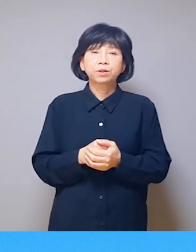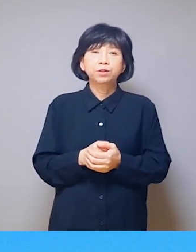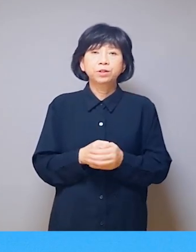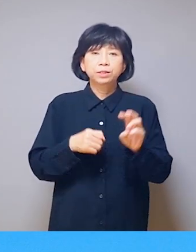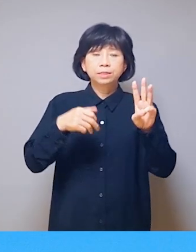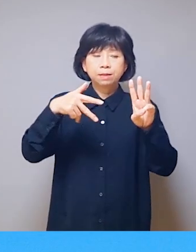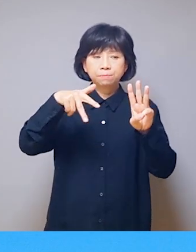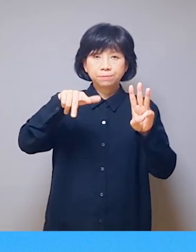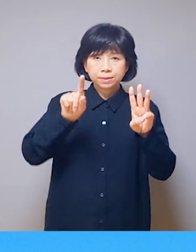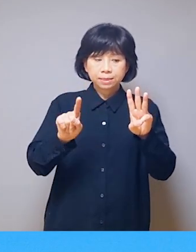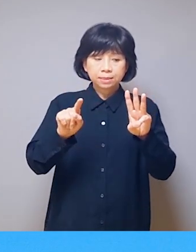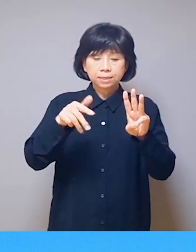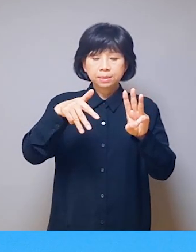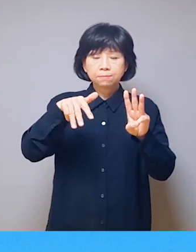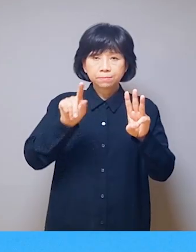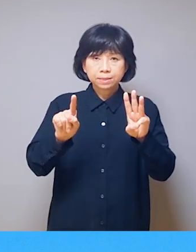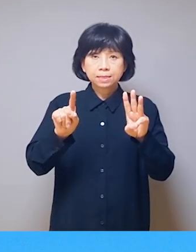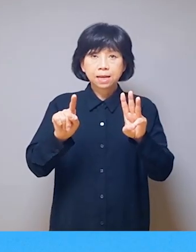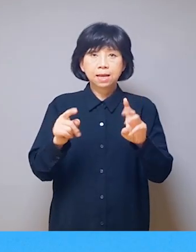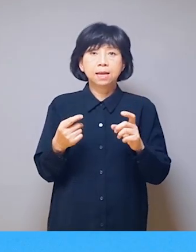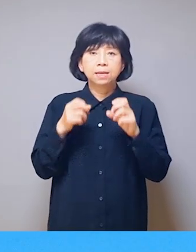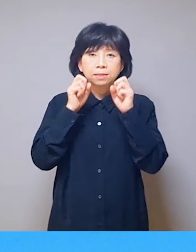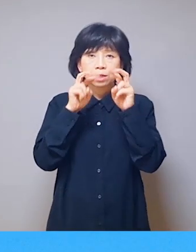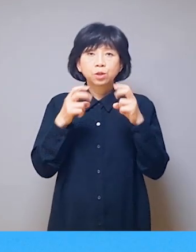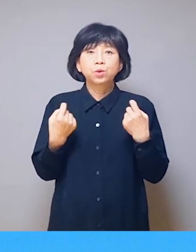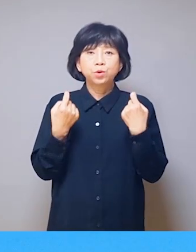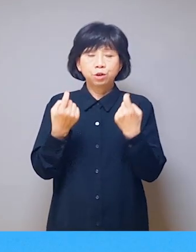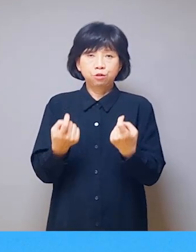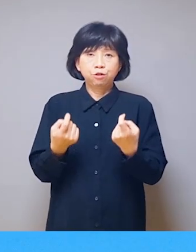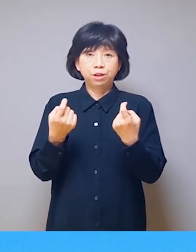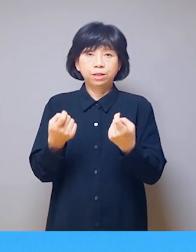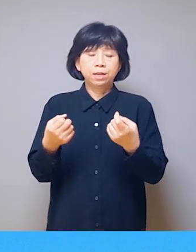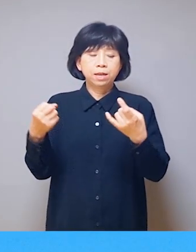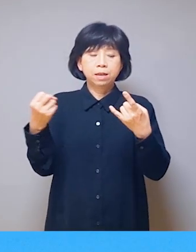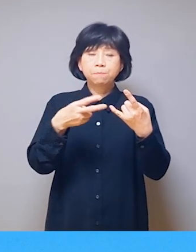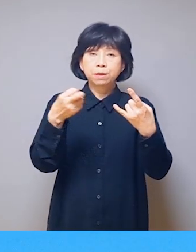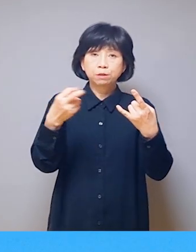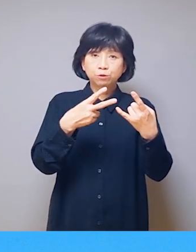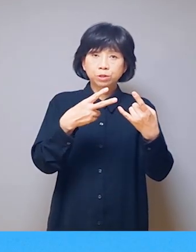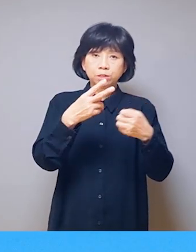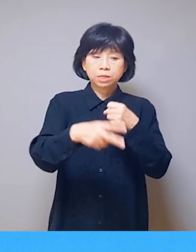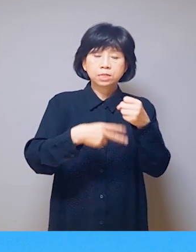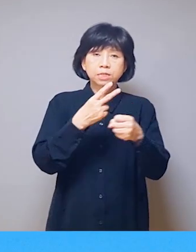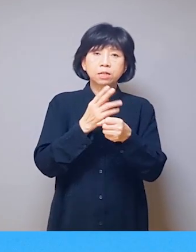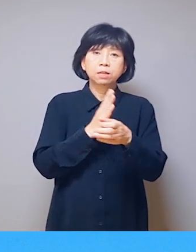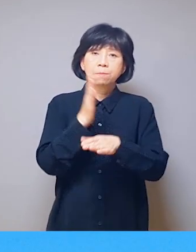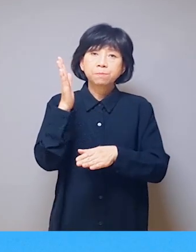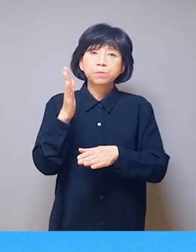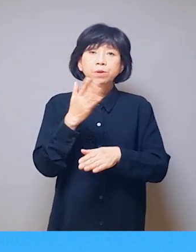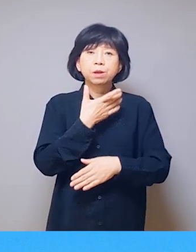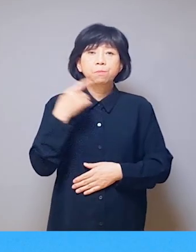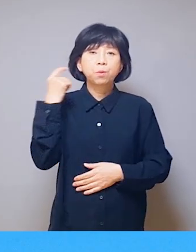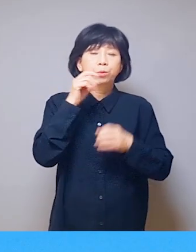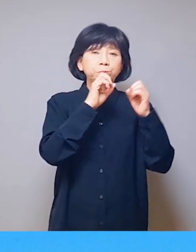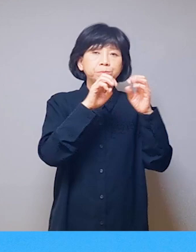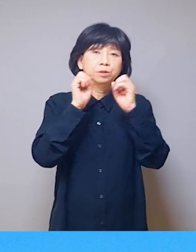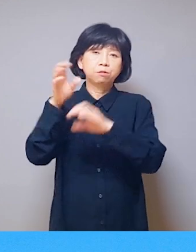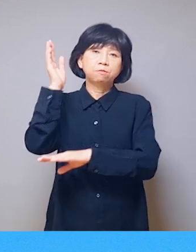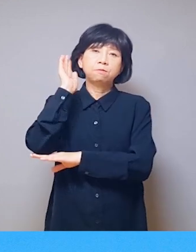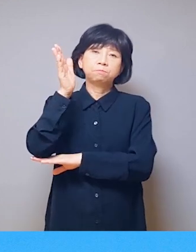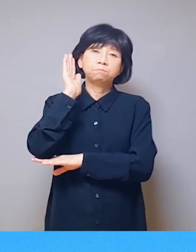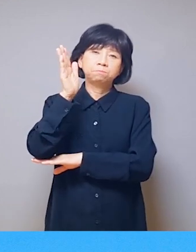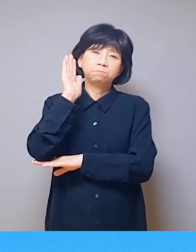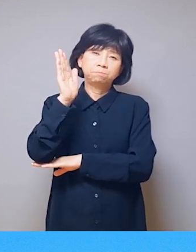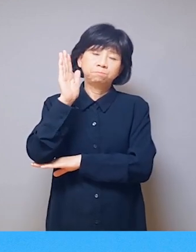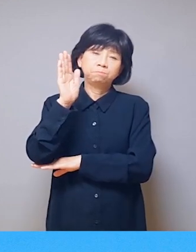보시면 에베소에서 2년 넘게 두란노 서원에서 말씀을 가르치며 복음을 전하는데 헌신했다라는